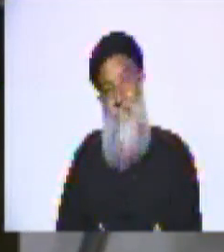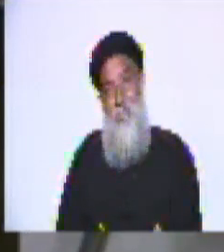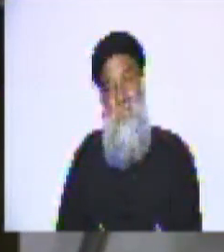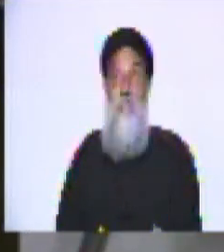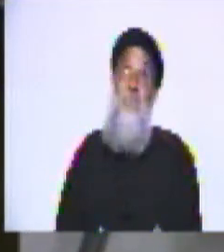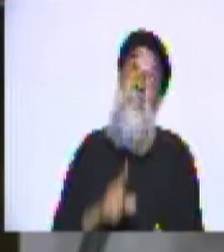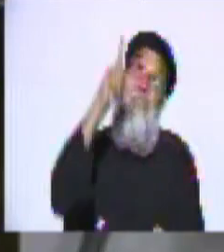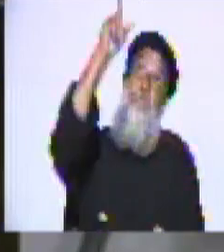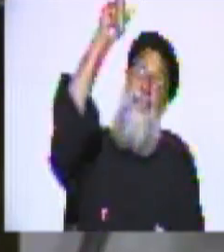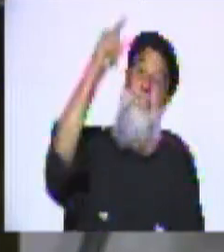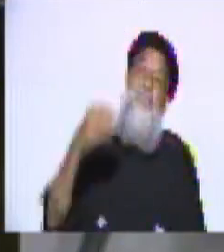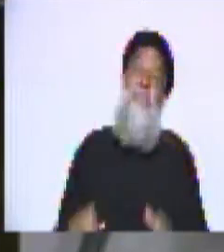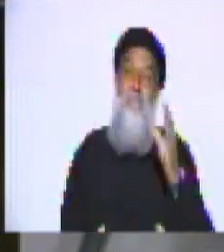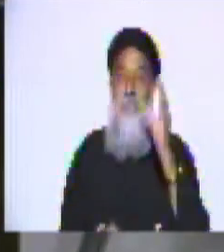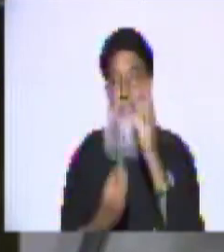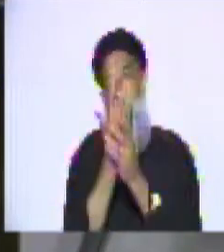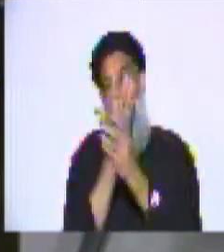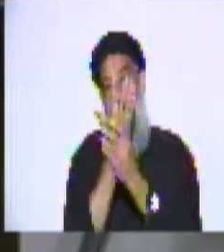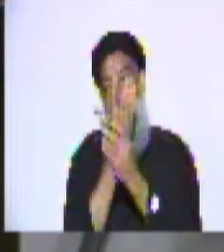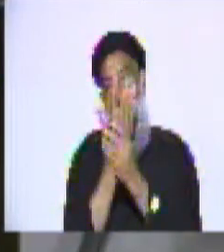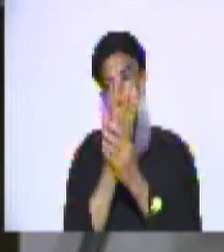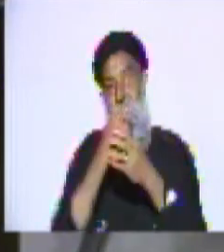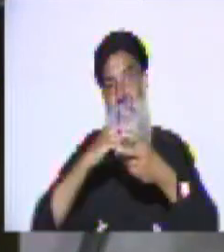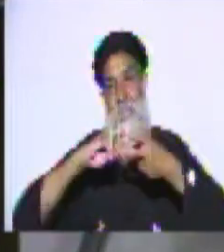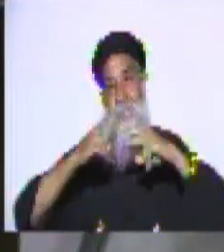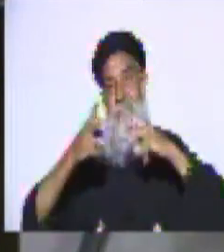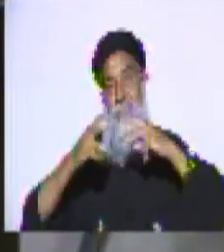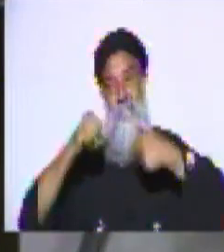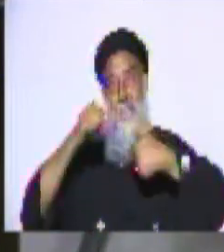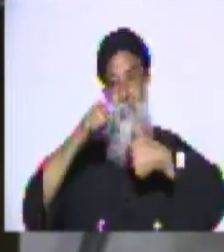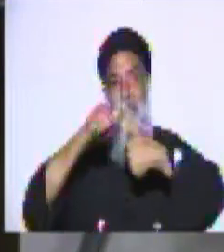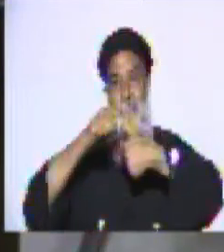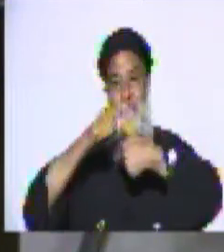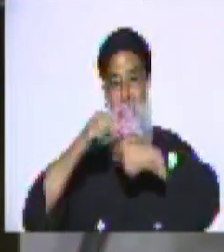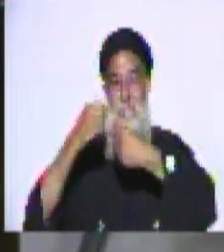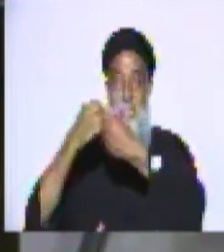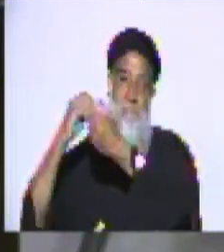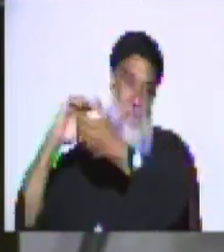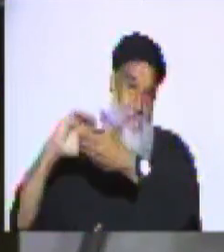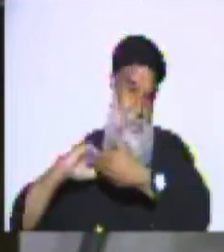يعني ربنا خلقنا مختلفين عن بعض عشان نكمل بعض.